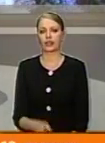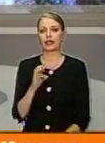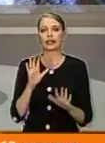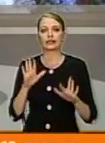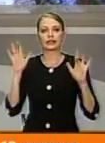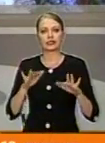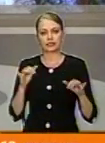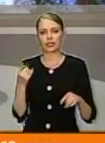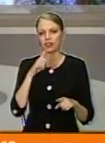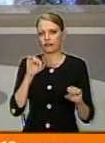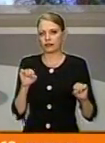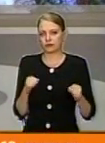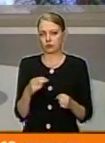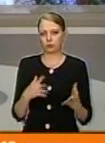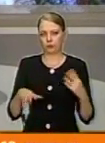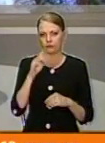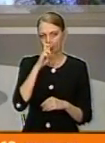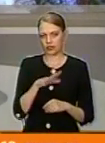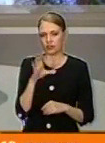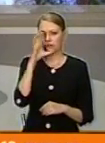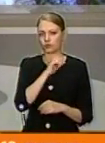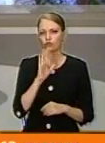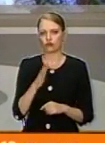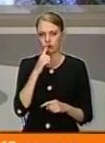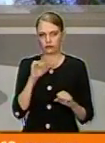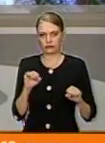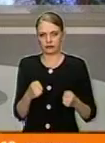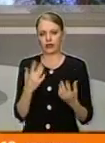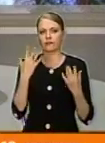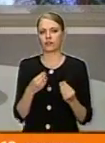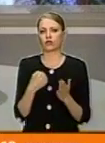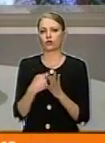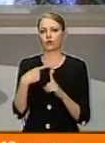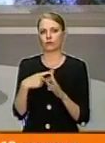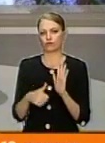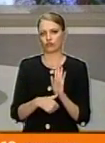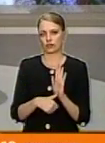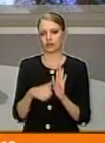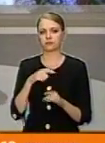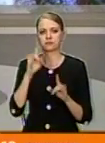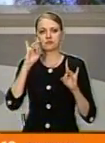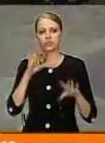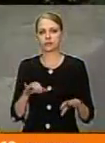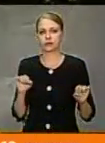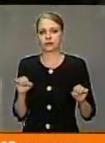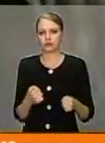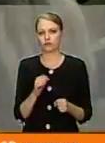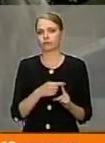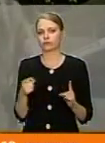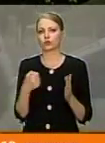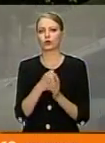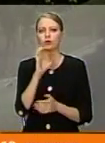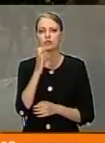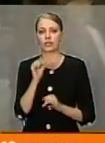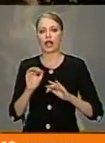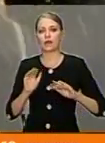Не тільки сніг, а навіть мороз. Холодно по всій країні. Вночі будуть приморозки, в день до плюс 6. Несподівана холоднеча триватиме до